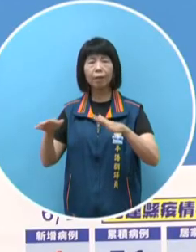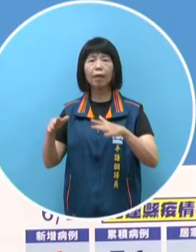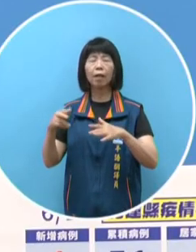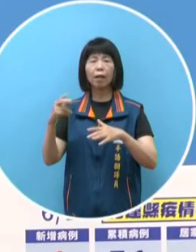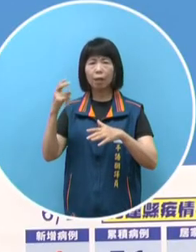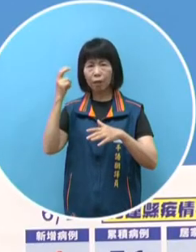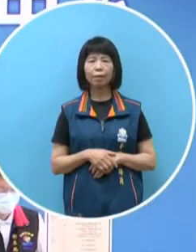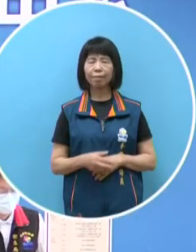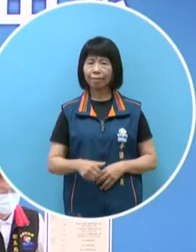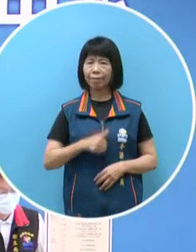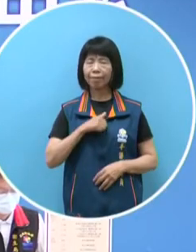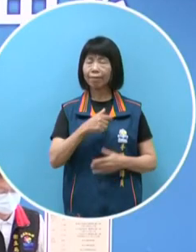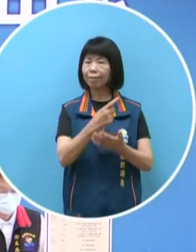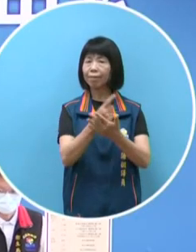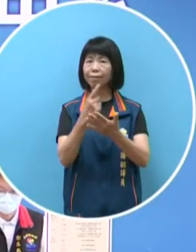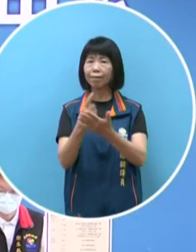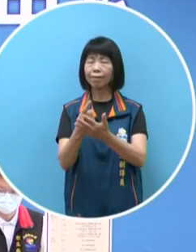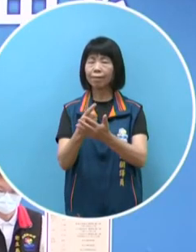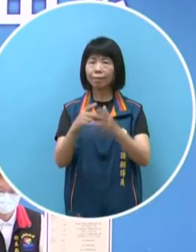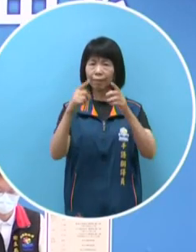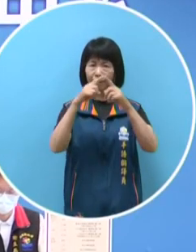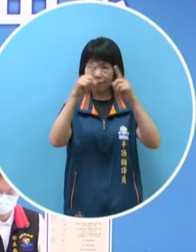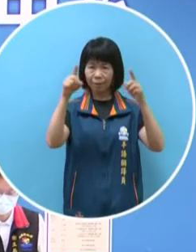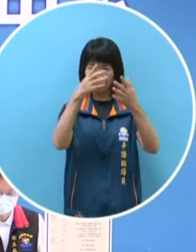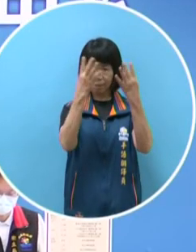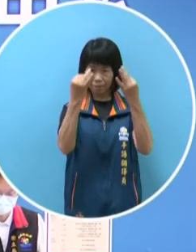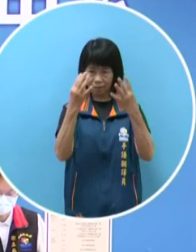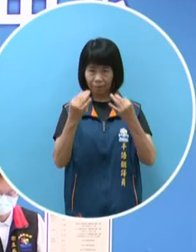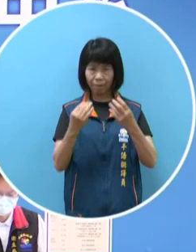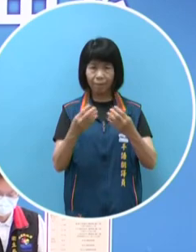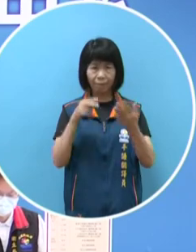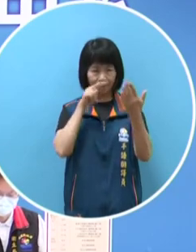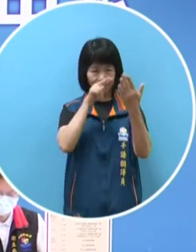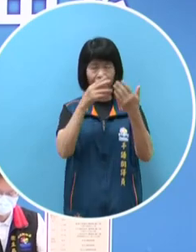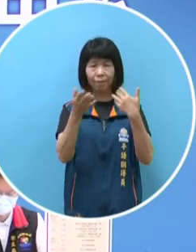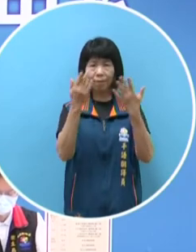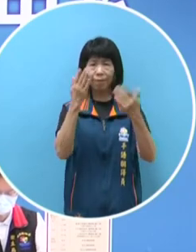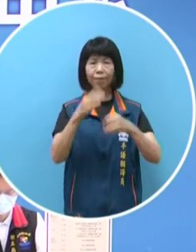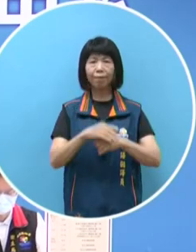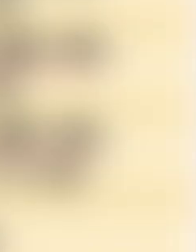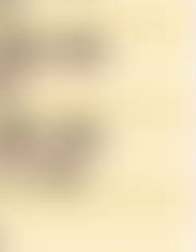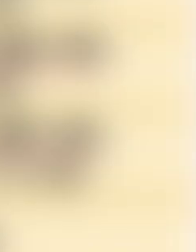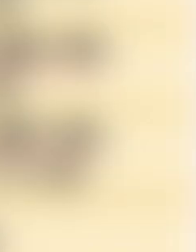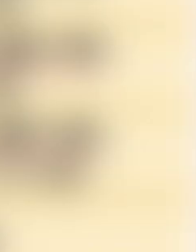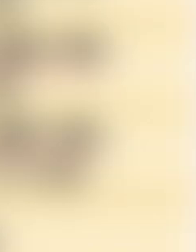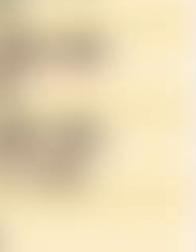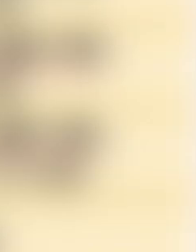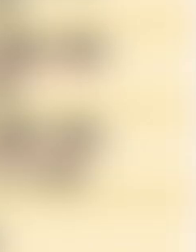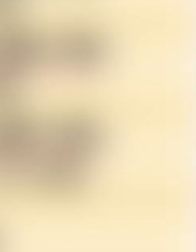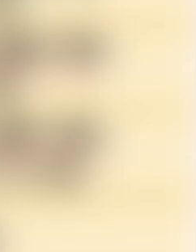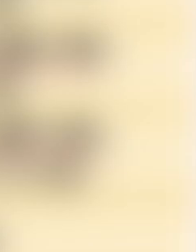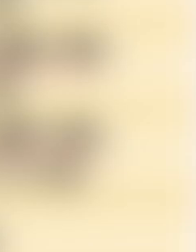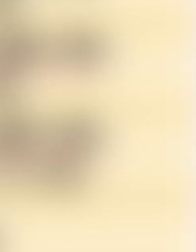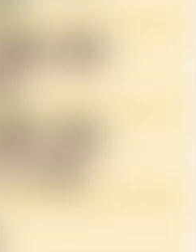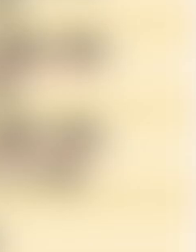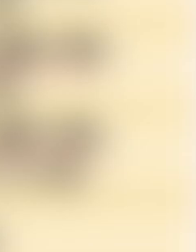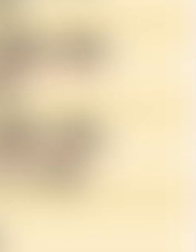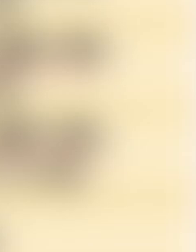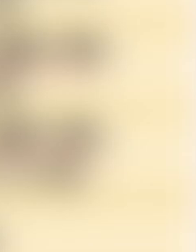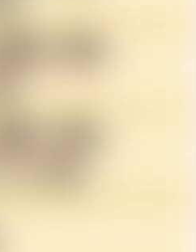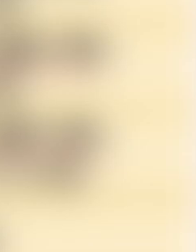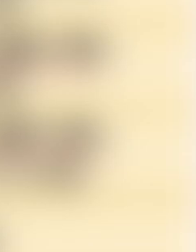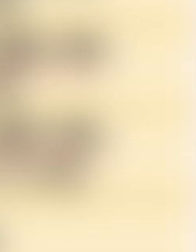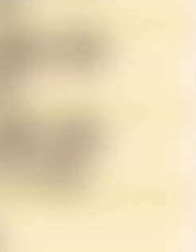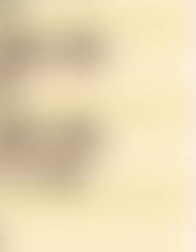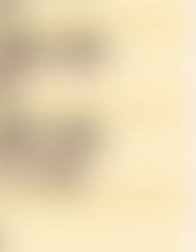过4800人。县长徐正伟也呼吁花莲乡亲务必做好防疫，如果和确诊者的足迹有所重叠，有